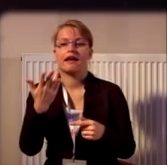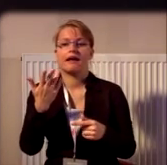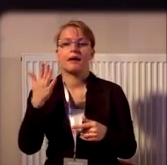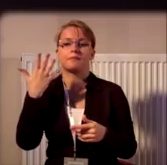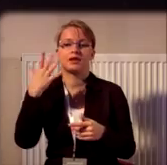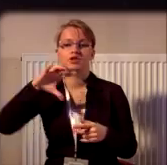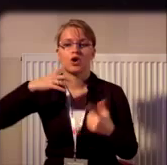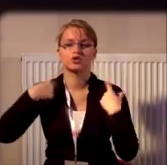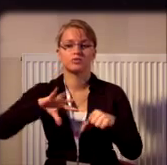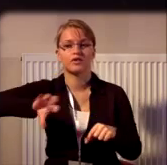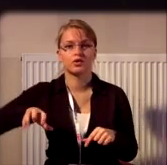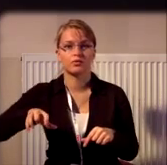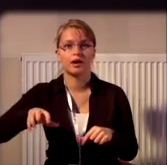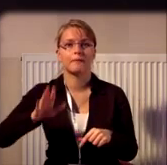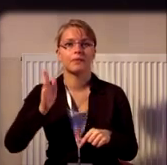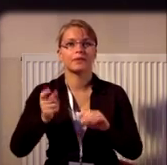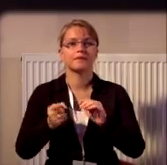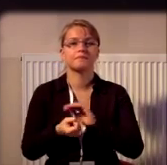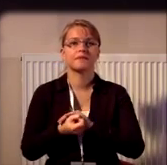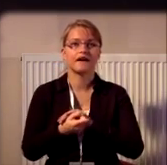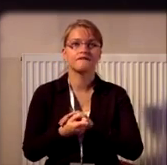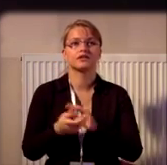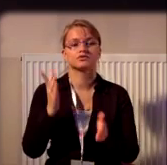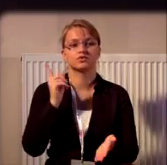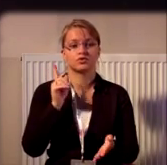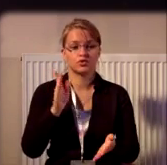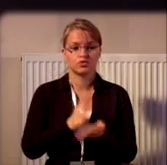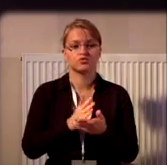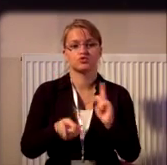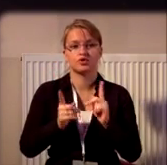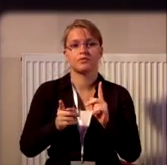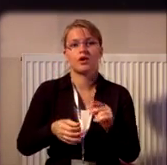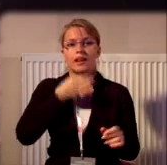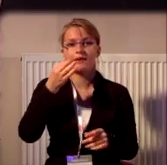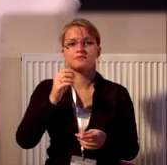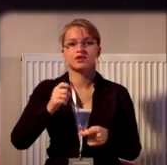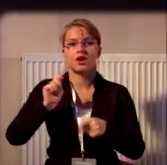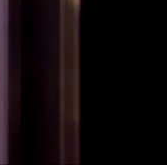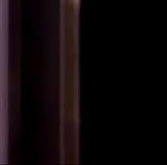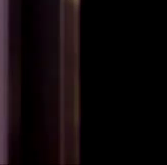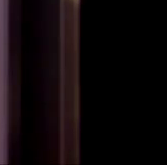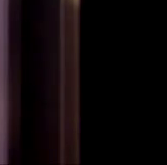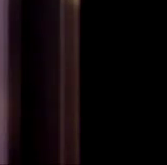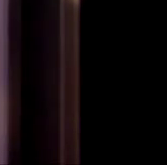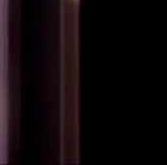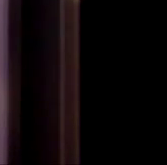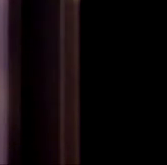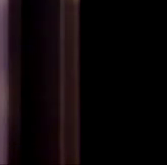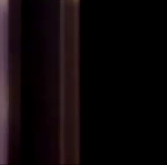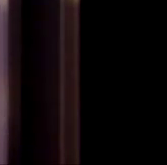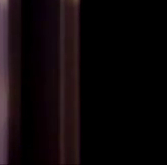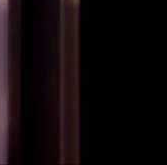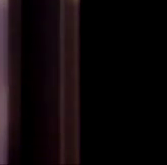efekty pojawiały się, jeśli chodzi o wyniki. I mnóstwo innych takich miękkich argumentów. Zauważyliśmy zdecydowanie